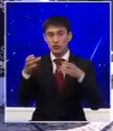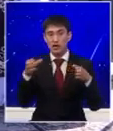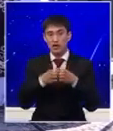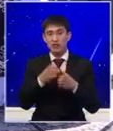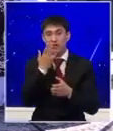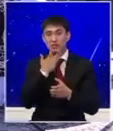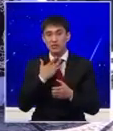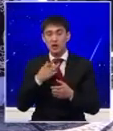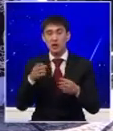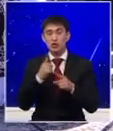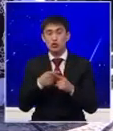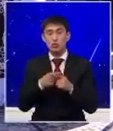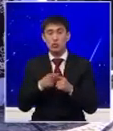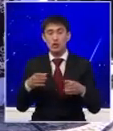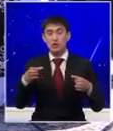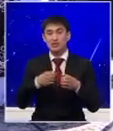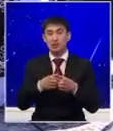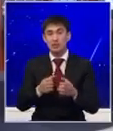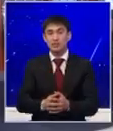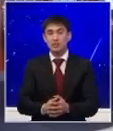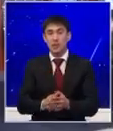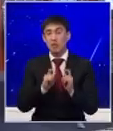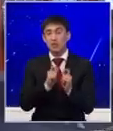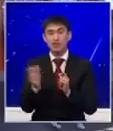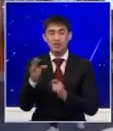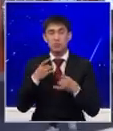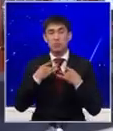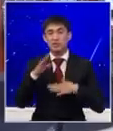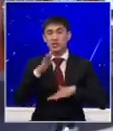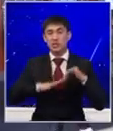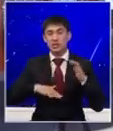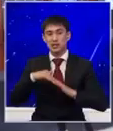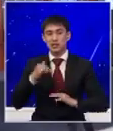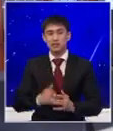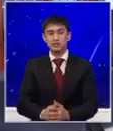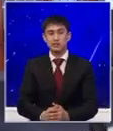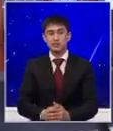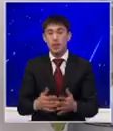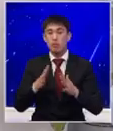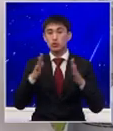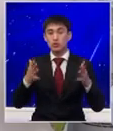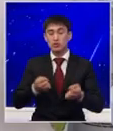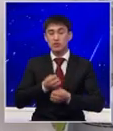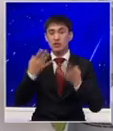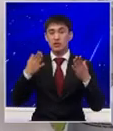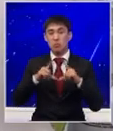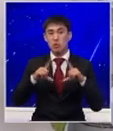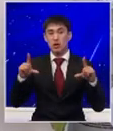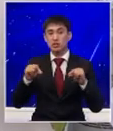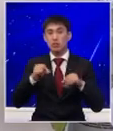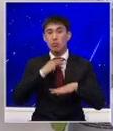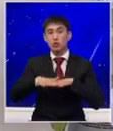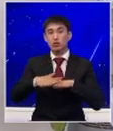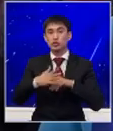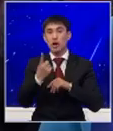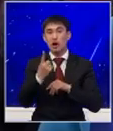коллектив национального инструментального ансамбля, подарив всем праздничное настроение. Просторный светлый павильон общей площадью